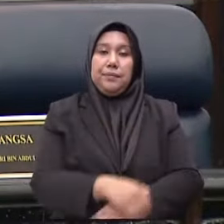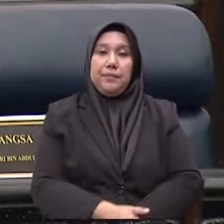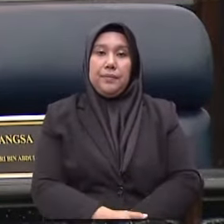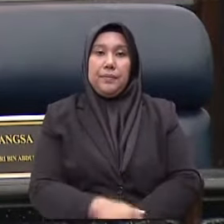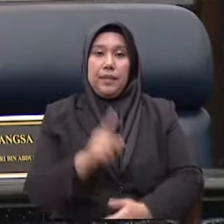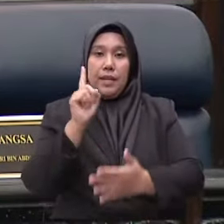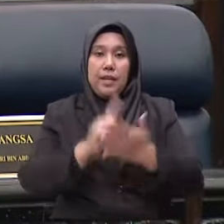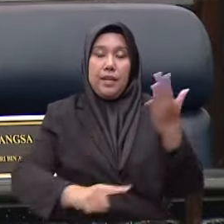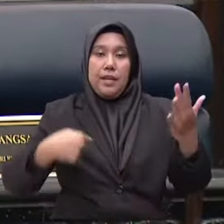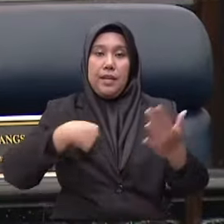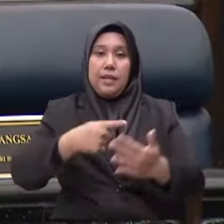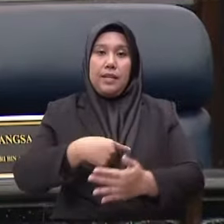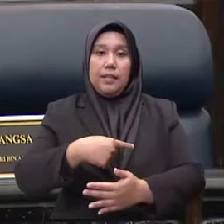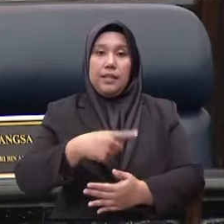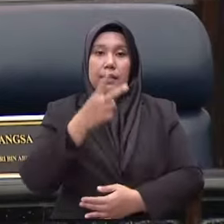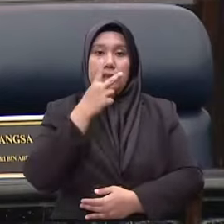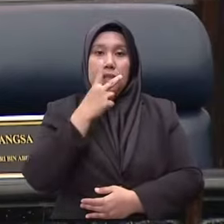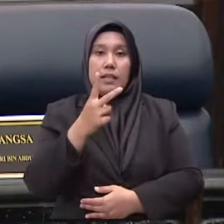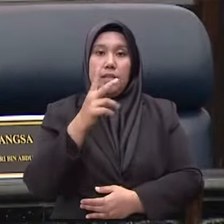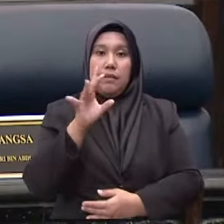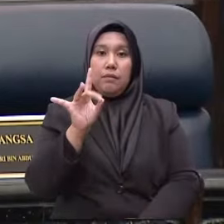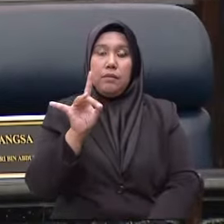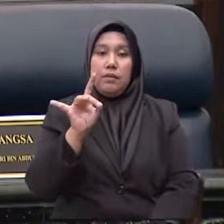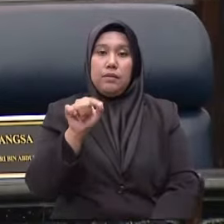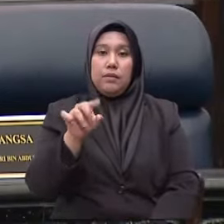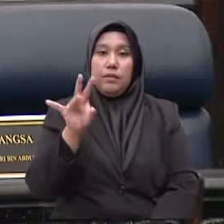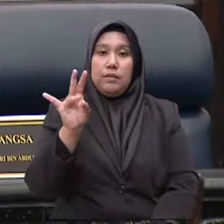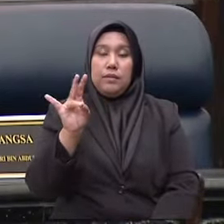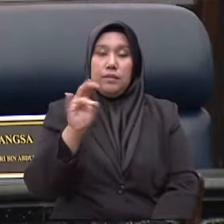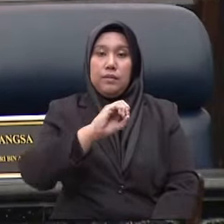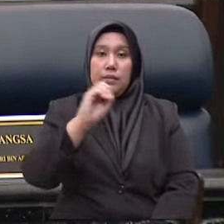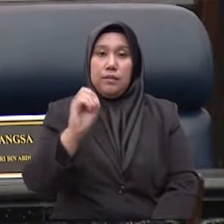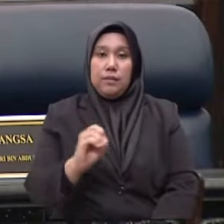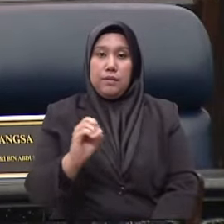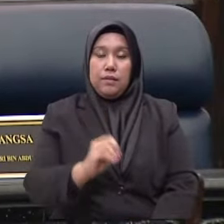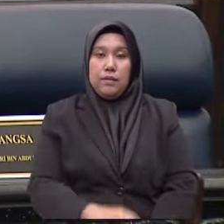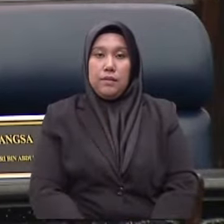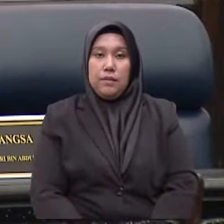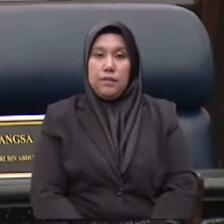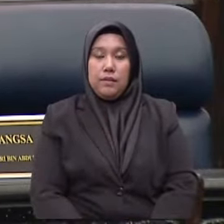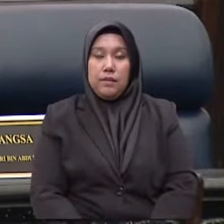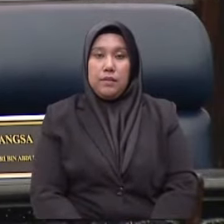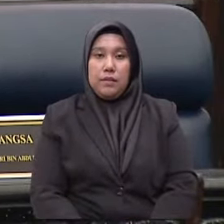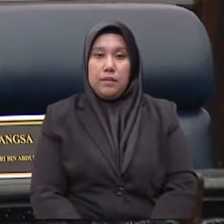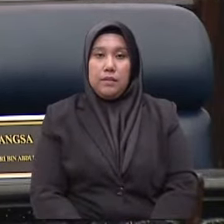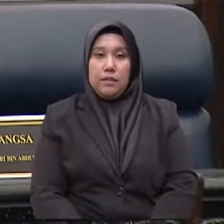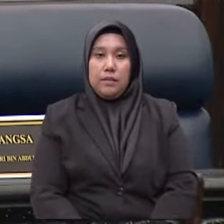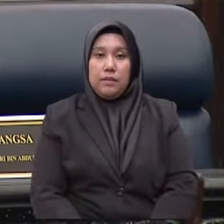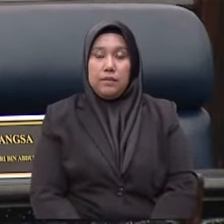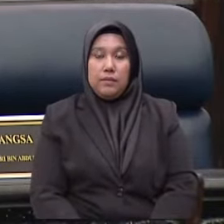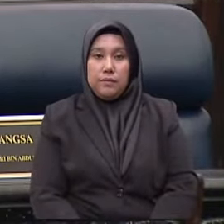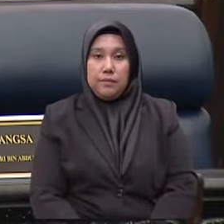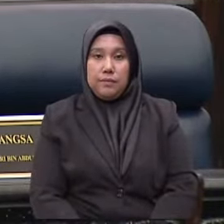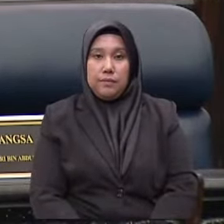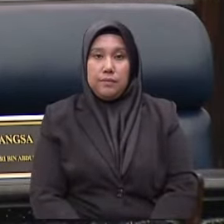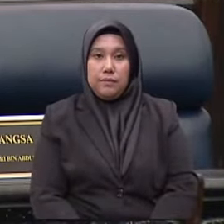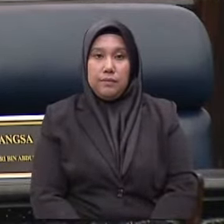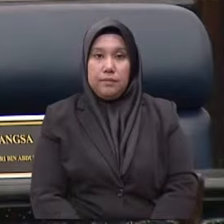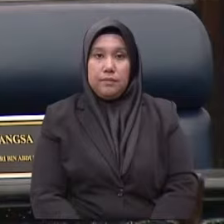tadi 8.7% yang disebut oleh yang berhormat larut itu adalah kerana